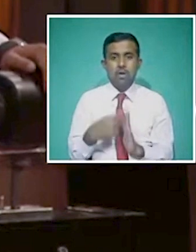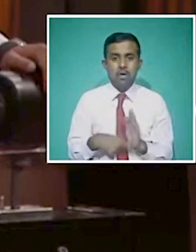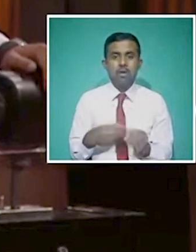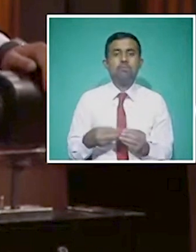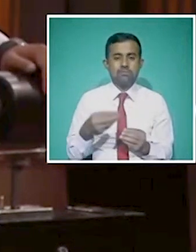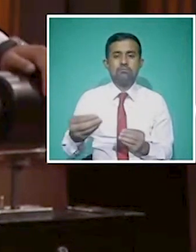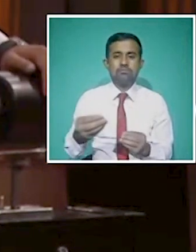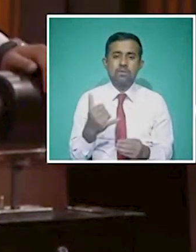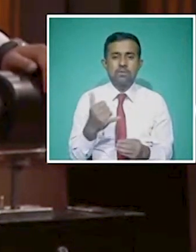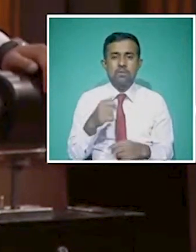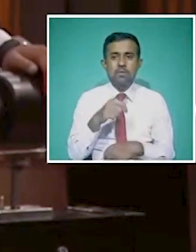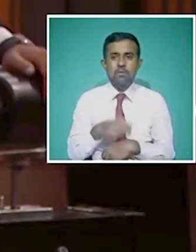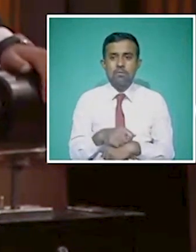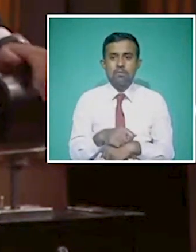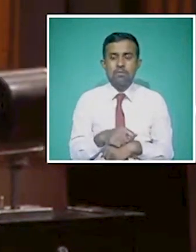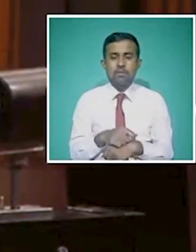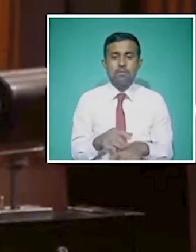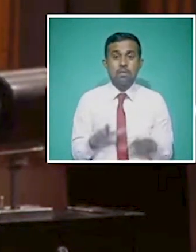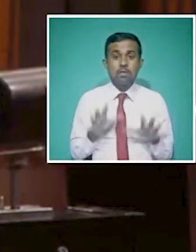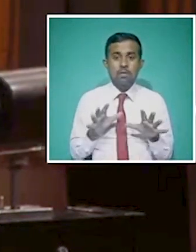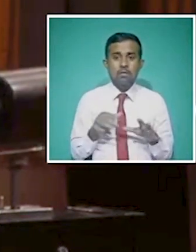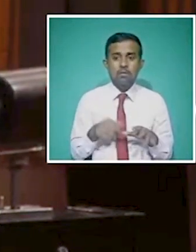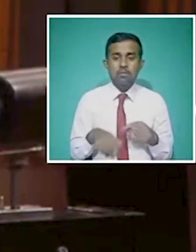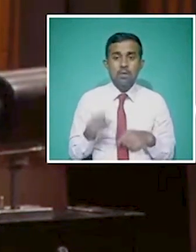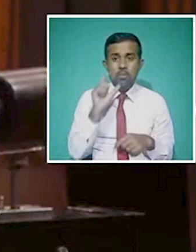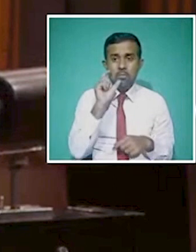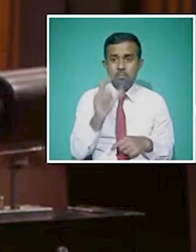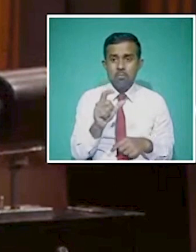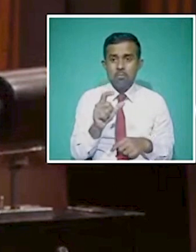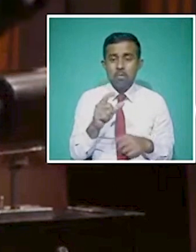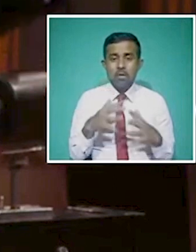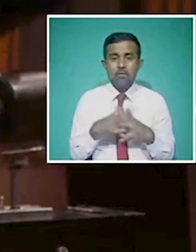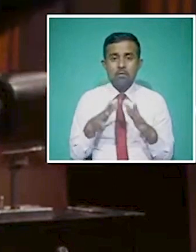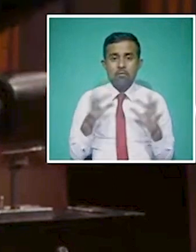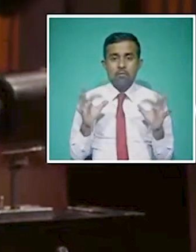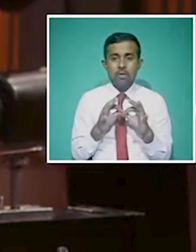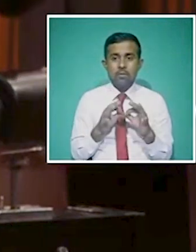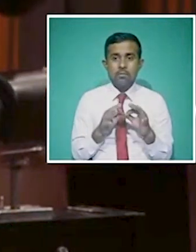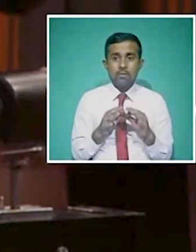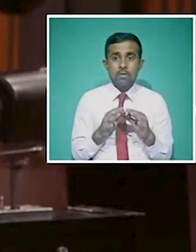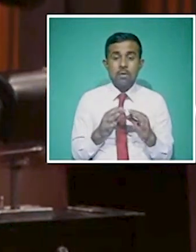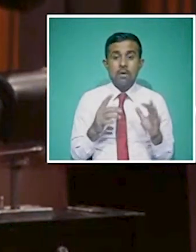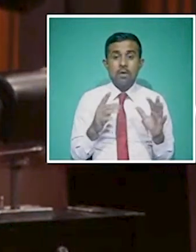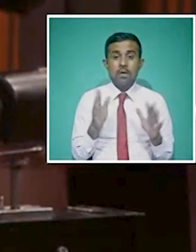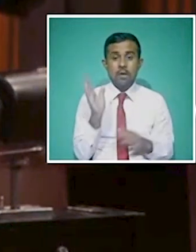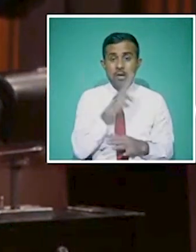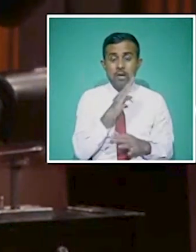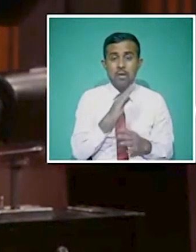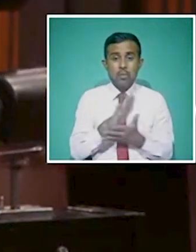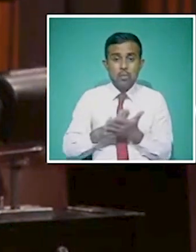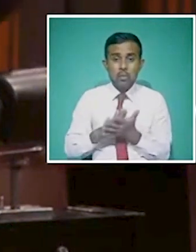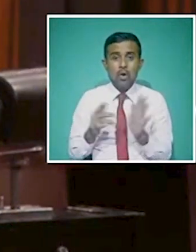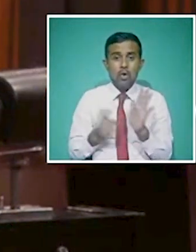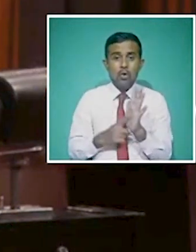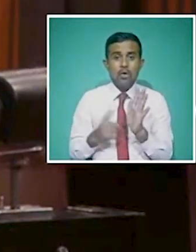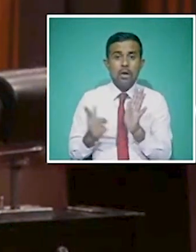වැඩි දුර නැහැ. ඉතින් ගොඩක් අය මේ මේ සර්ප්‍රයිස් වෙයි. මේකේ ගිහිල්ලා බැලුවොත් එහෙම මේකේ තියෙනවා වෙබ්සයිට් එකක් airquality.lk. මේ ආයතනයෙන් කරලා තියෙනවා රිසර්ච්